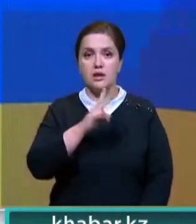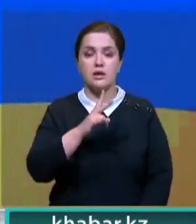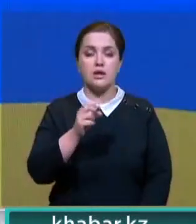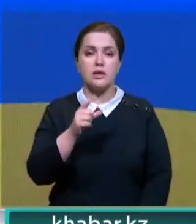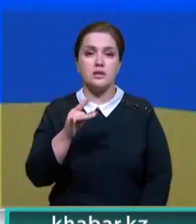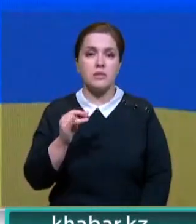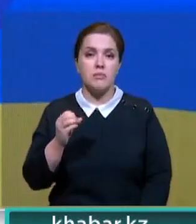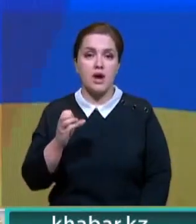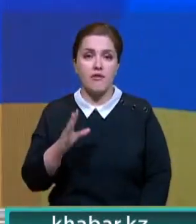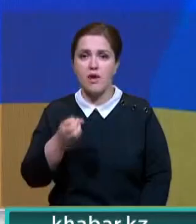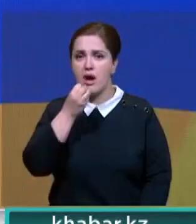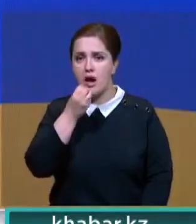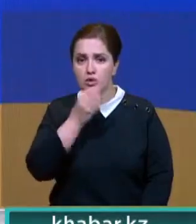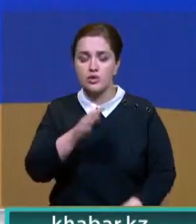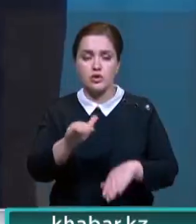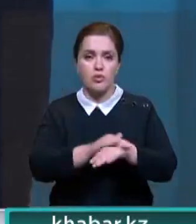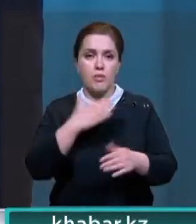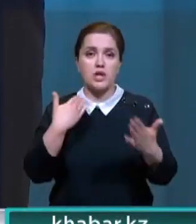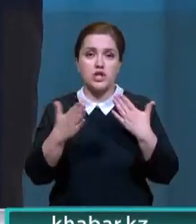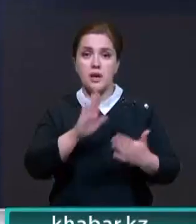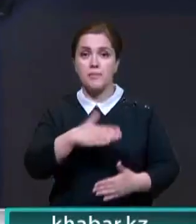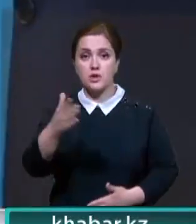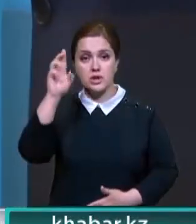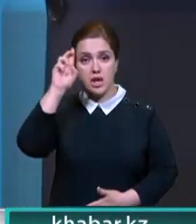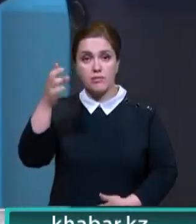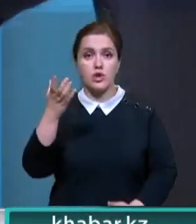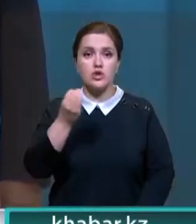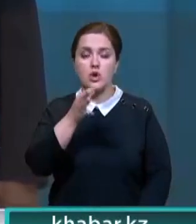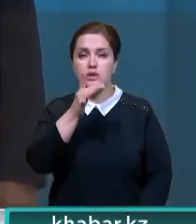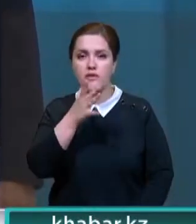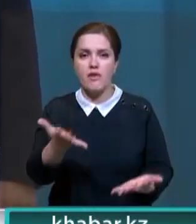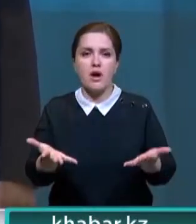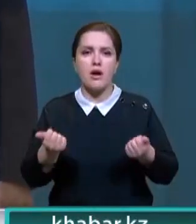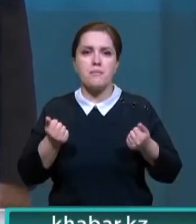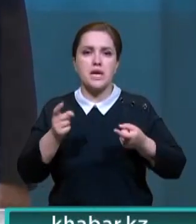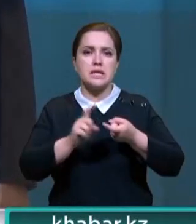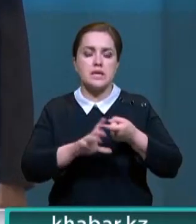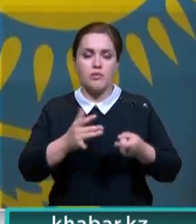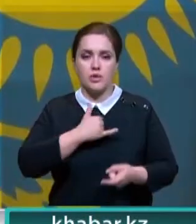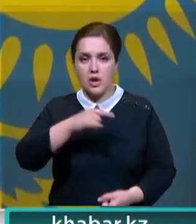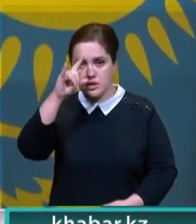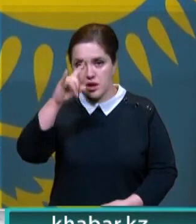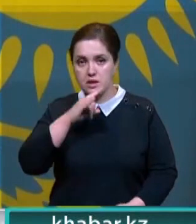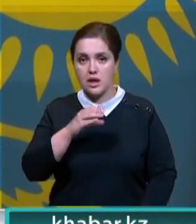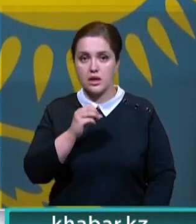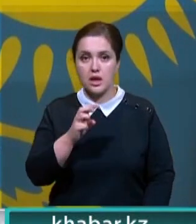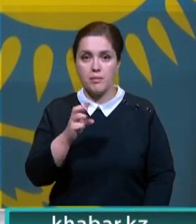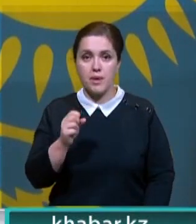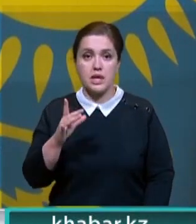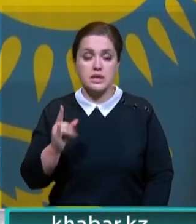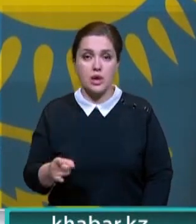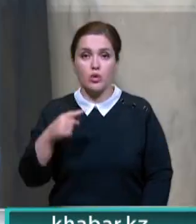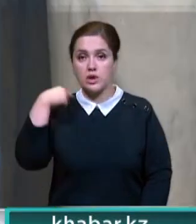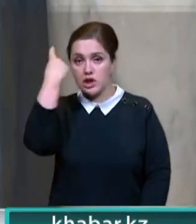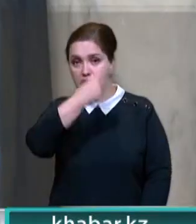Казахстана Нурсултан Назарбаев. Хорошие и добрые отношения между странами складываются еще с момента обретения независимости, отметил